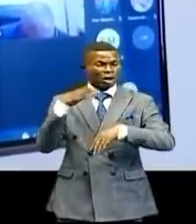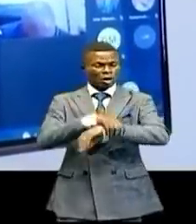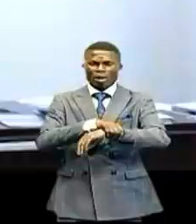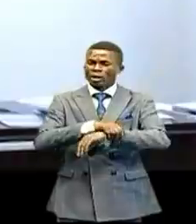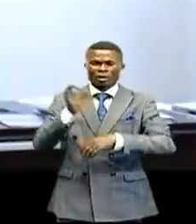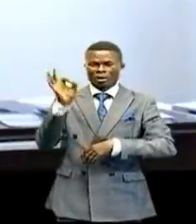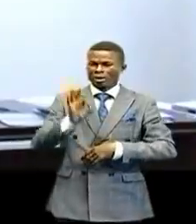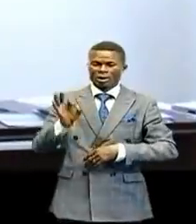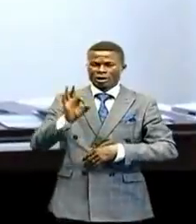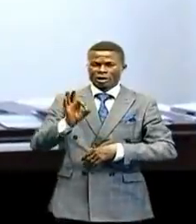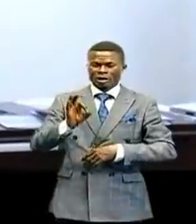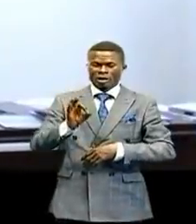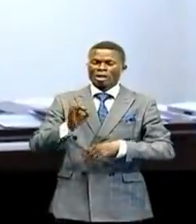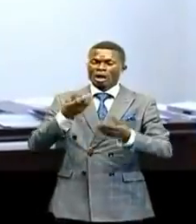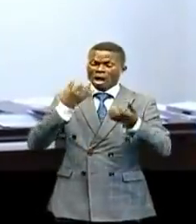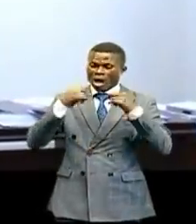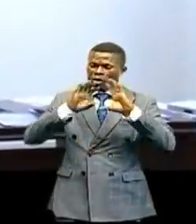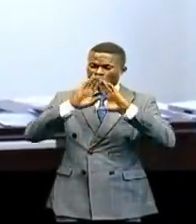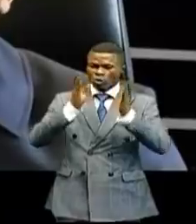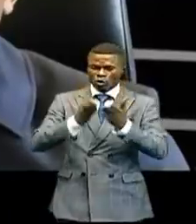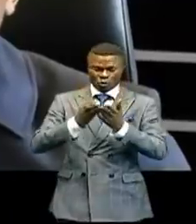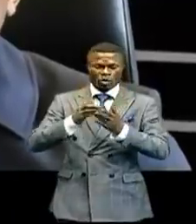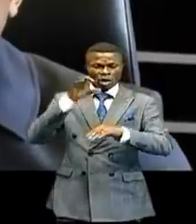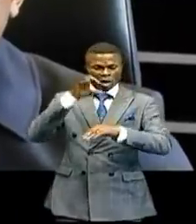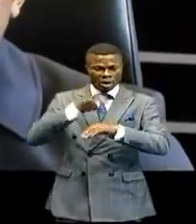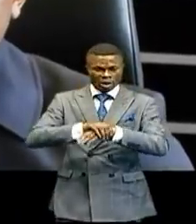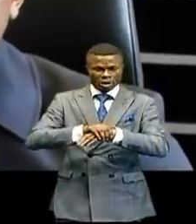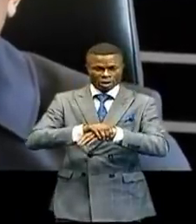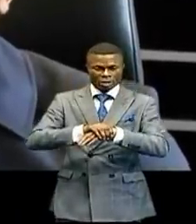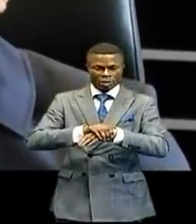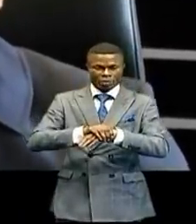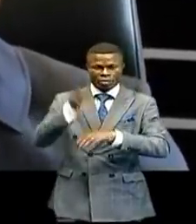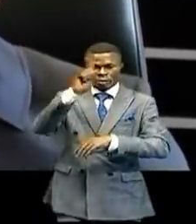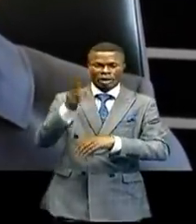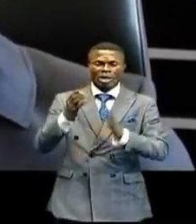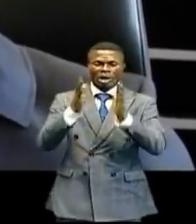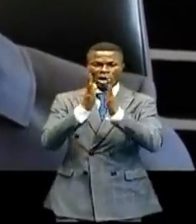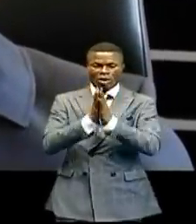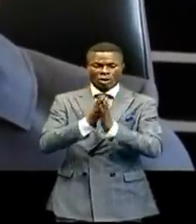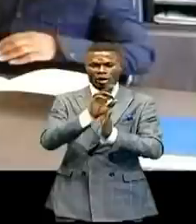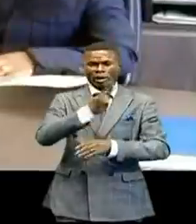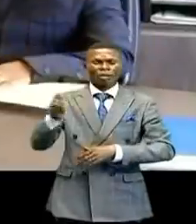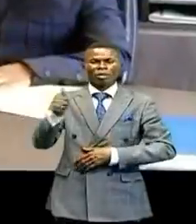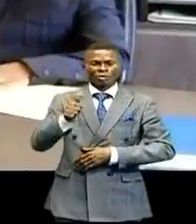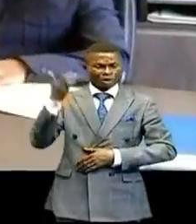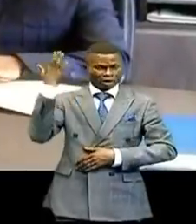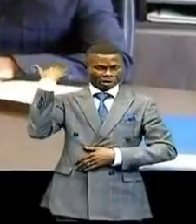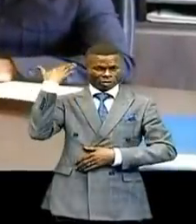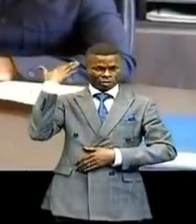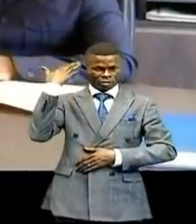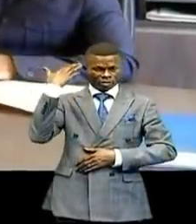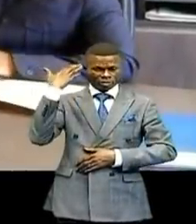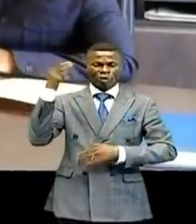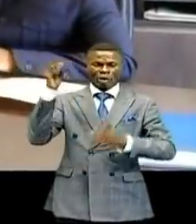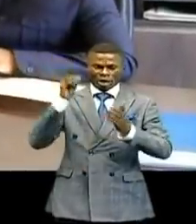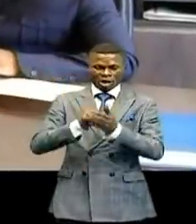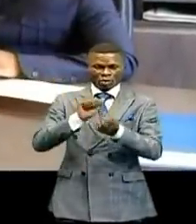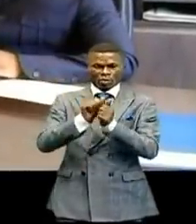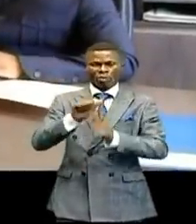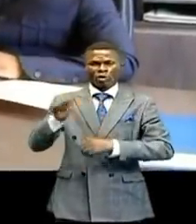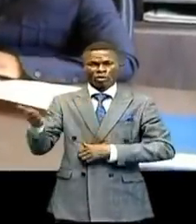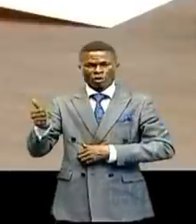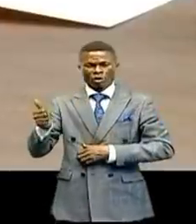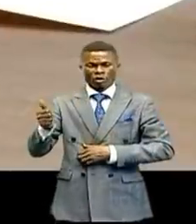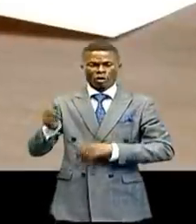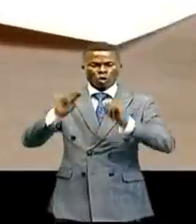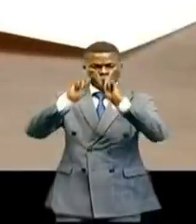confirmé. Les derniers cas positifs ont été détectés le 30 octobre 2021. Sous un autre registre,